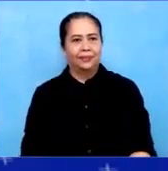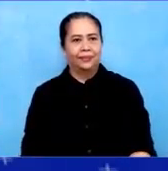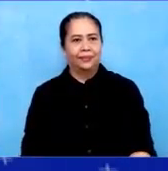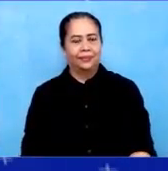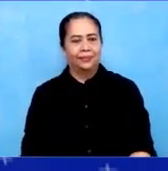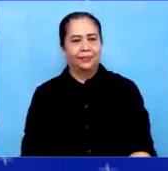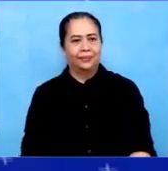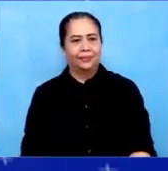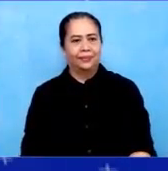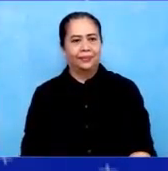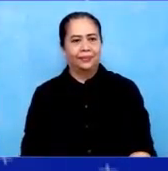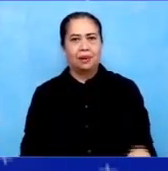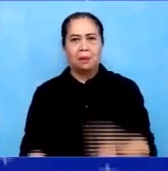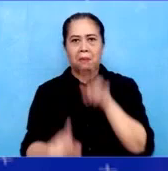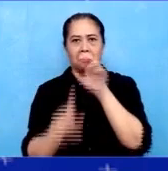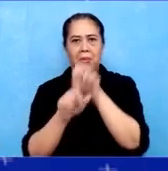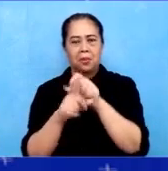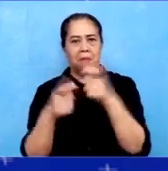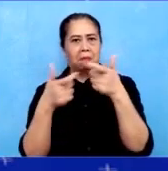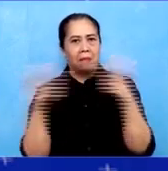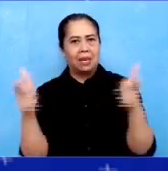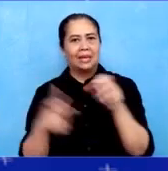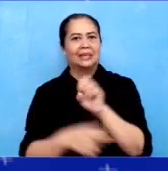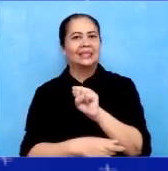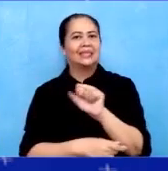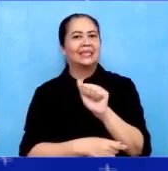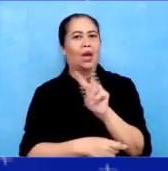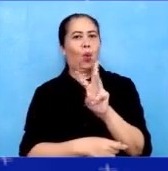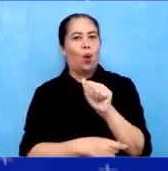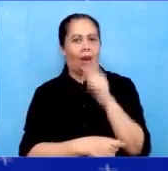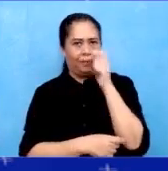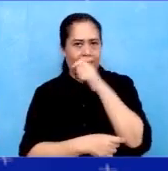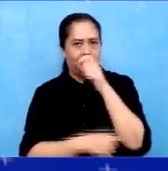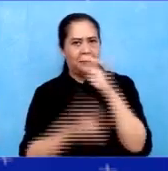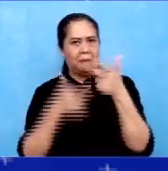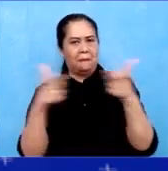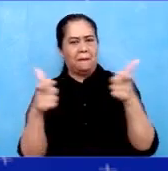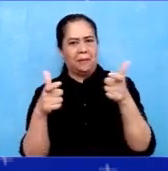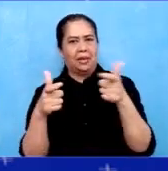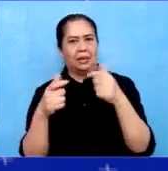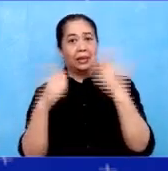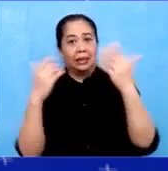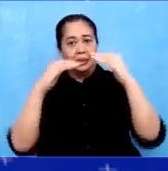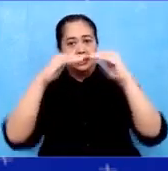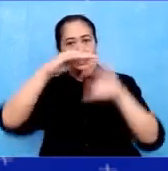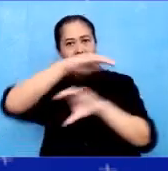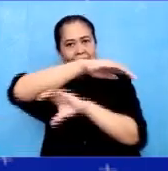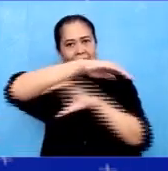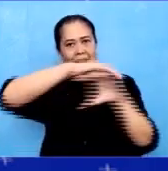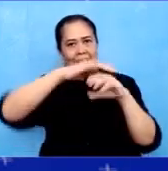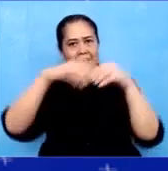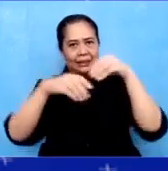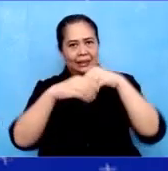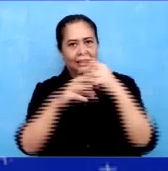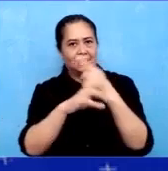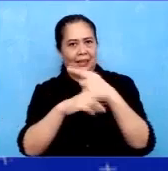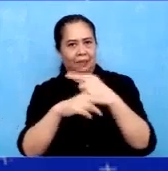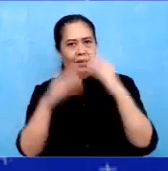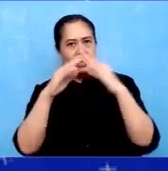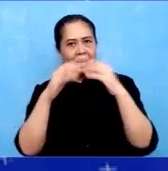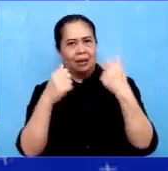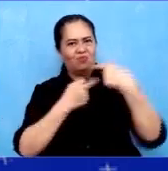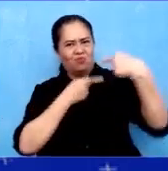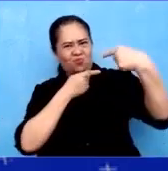Oh, naispatan ang dambuhalang sawa sa kisame ng isang ginagawang bahay. Parang nakikipag-tug of war lang itong mga lalaki yan